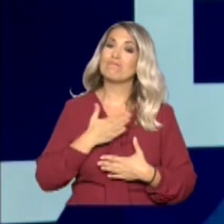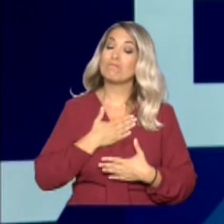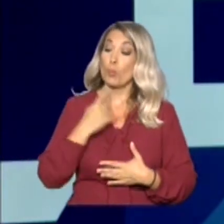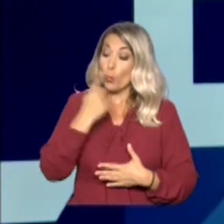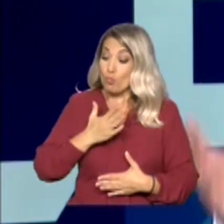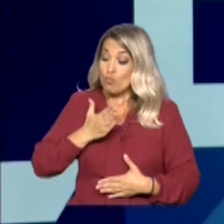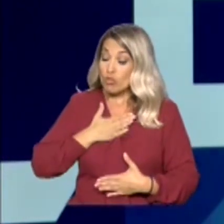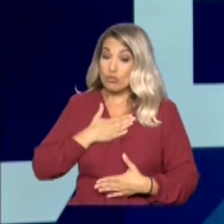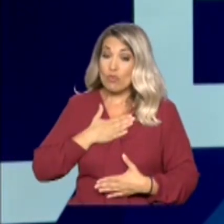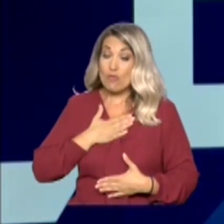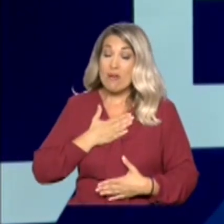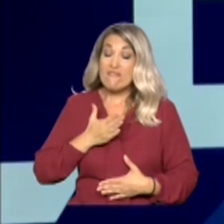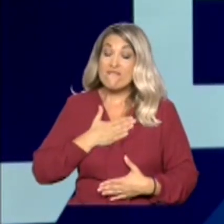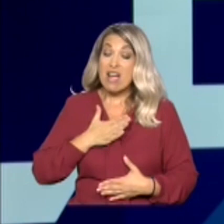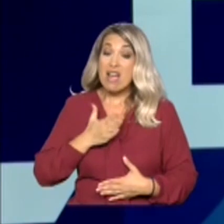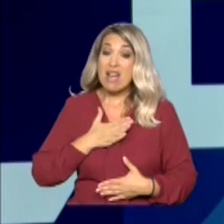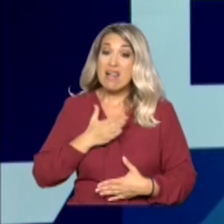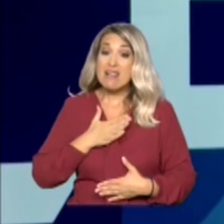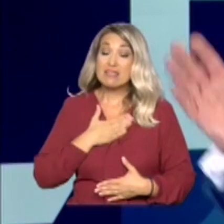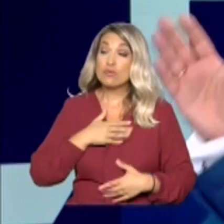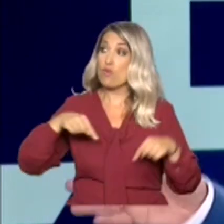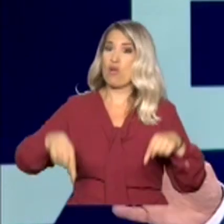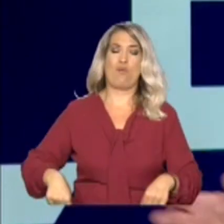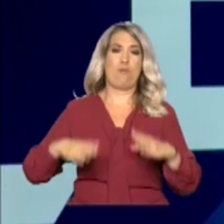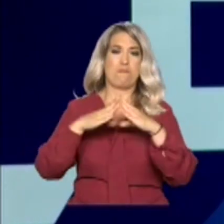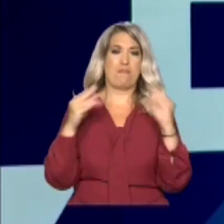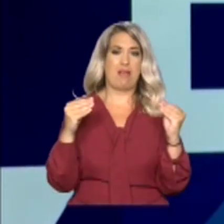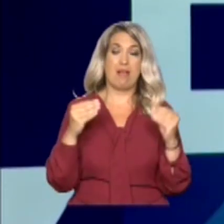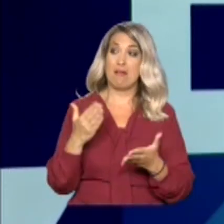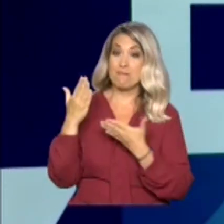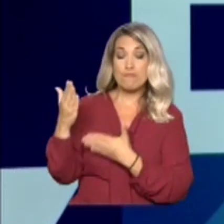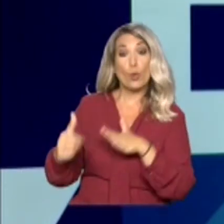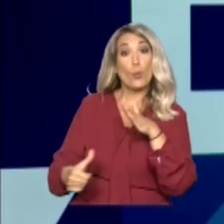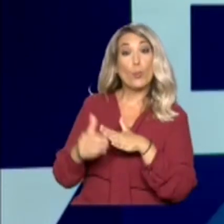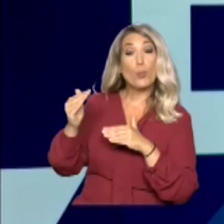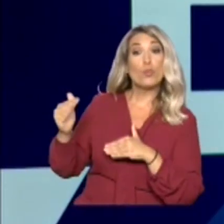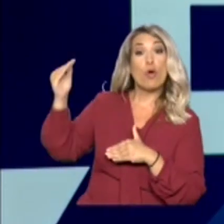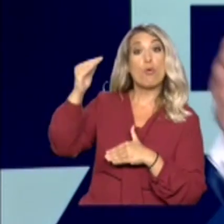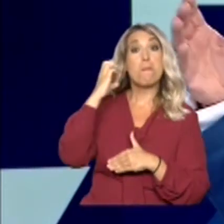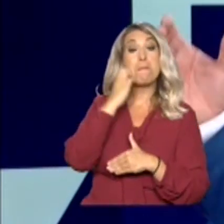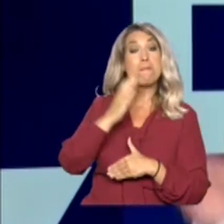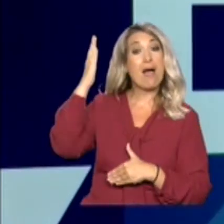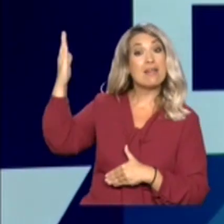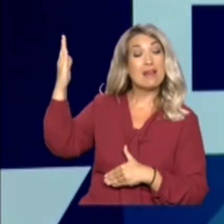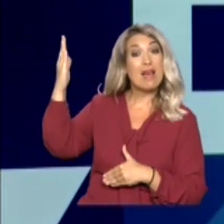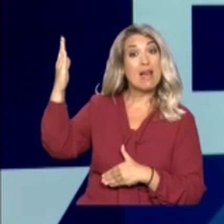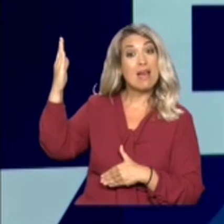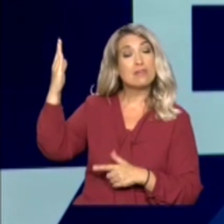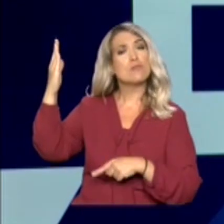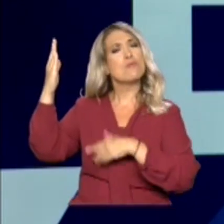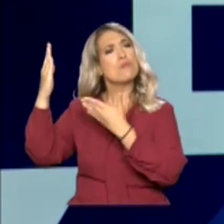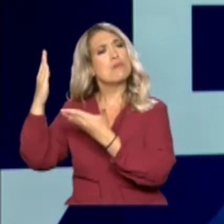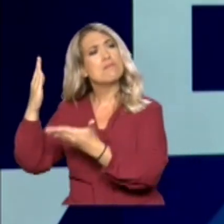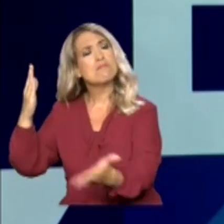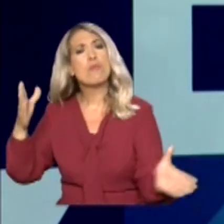ευχαριστίες σε όλο αυτό το οικοδόμημα που λέγεται Μέγκα. Από τον πρόεδρό του, τον Βαγγέλη Μαρινάκη πρώτα, αλλά όλη την